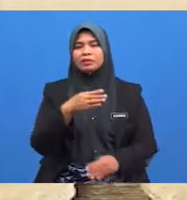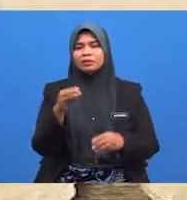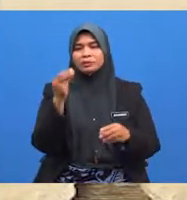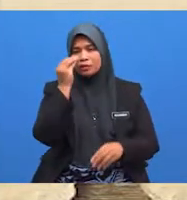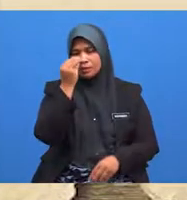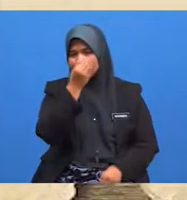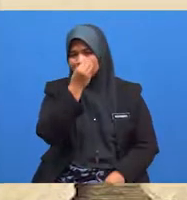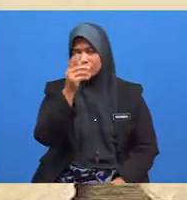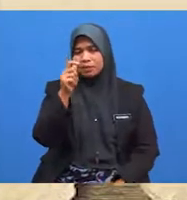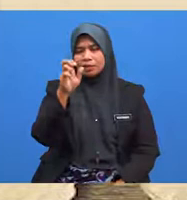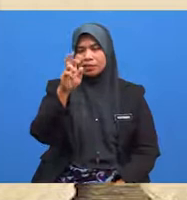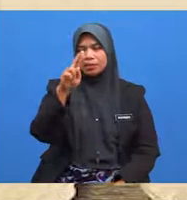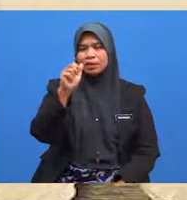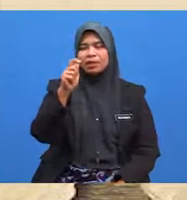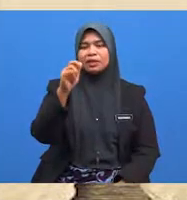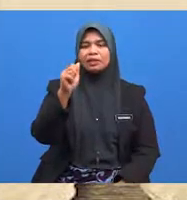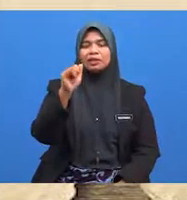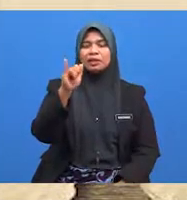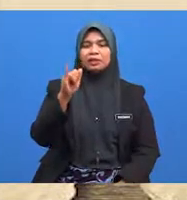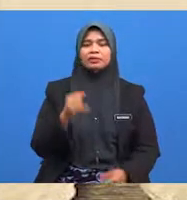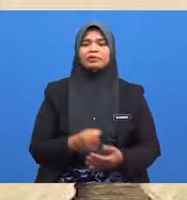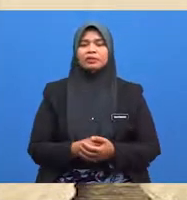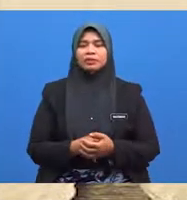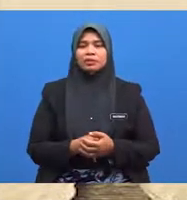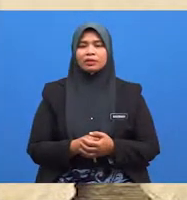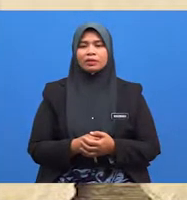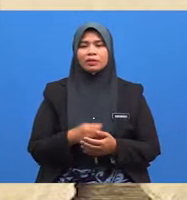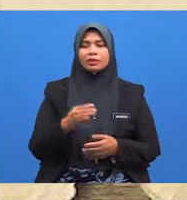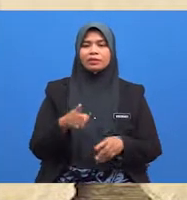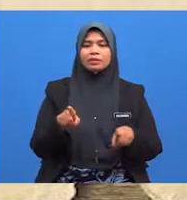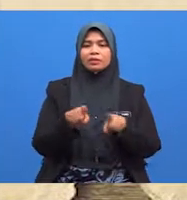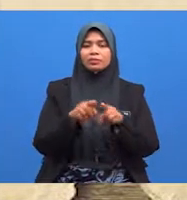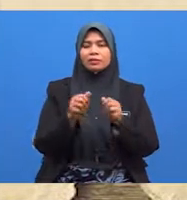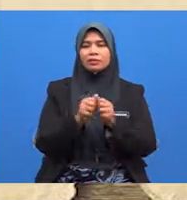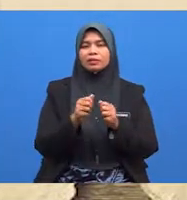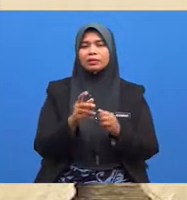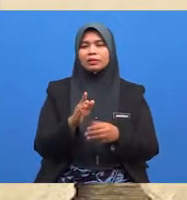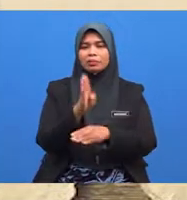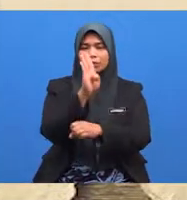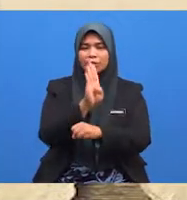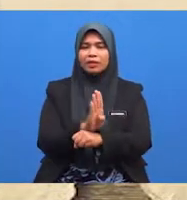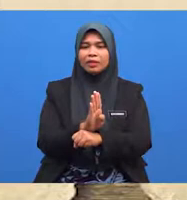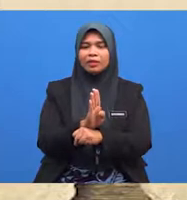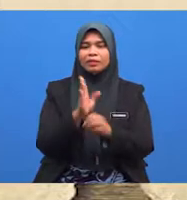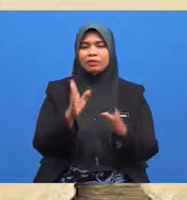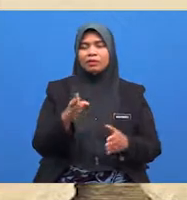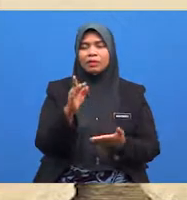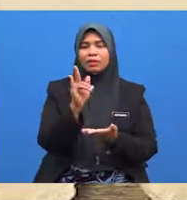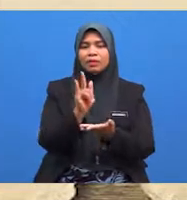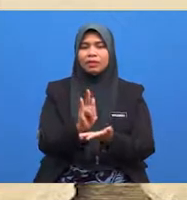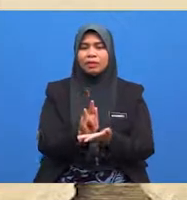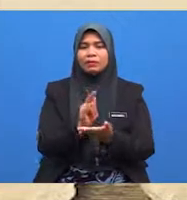Bumbu kubah pada bahagian atas terdapat bentuk bunga teratai dalam posisi terbalik